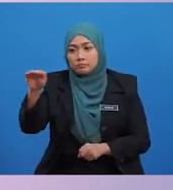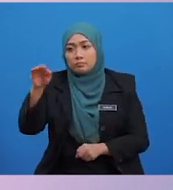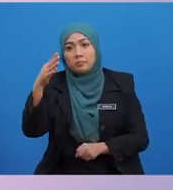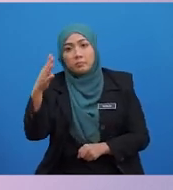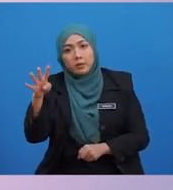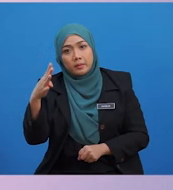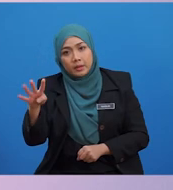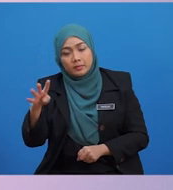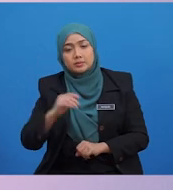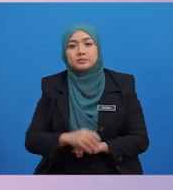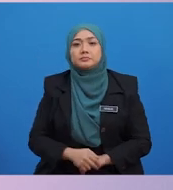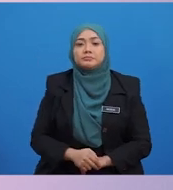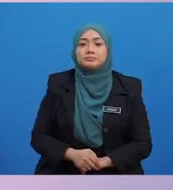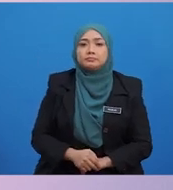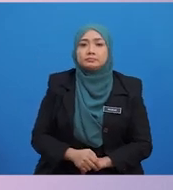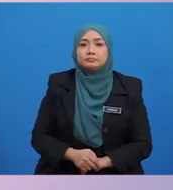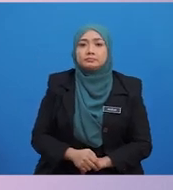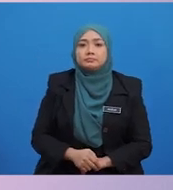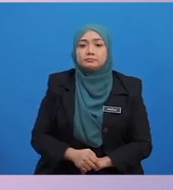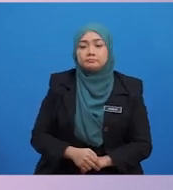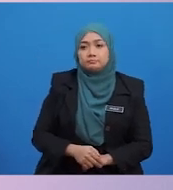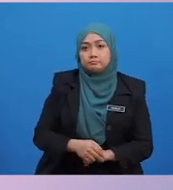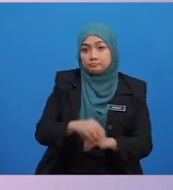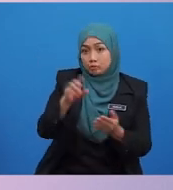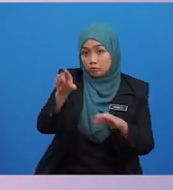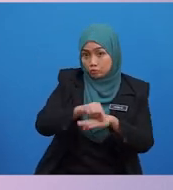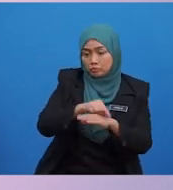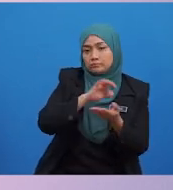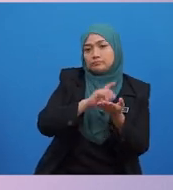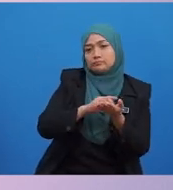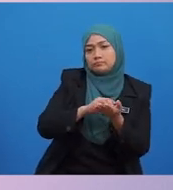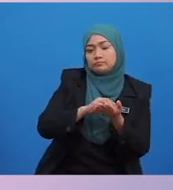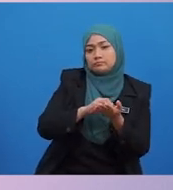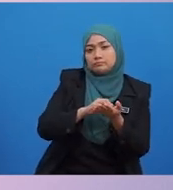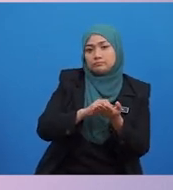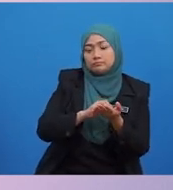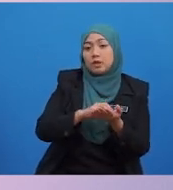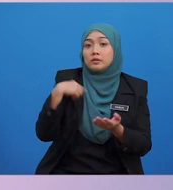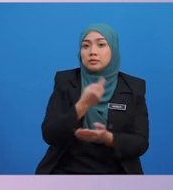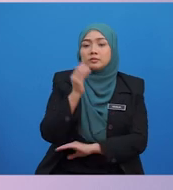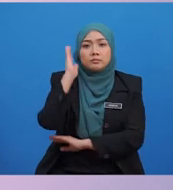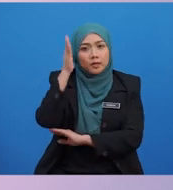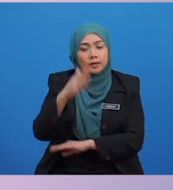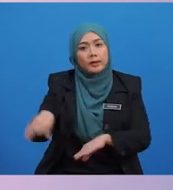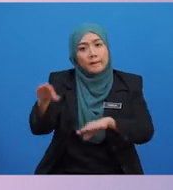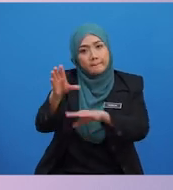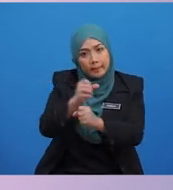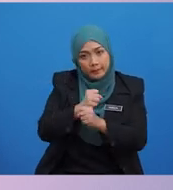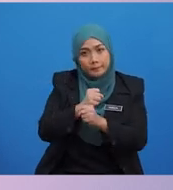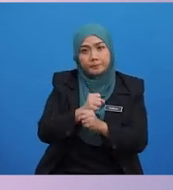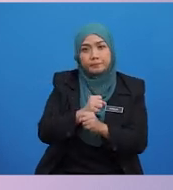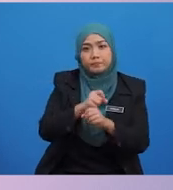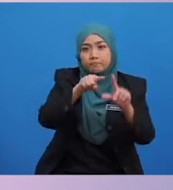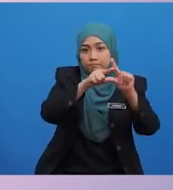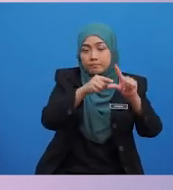20-40 Daja per empatbelas tekan Kak Lite dashline kita akan dapat sudut C